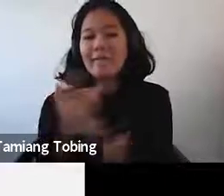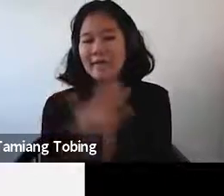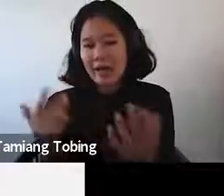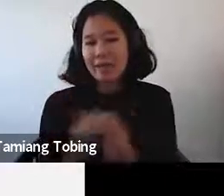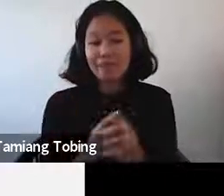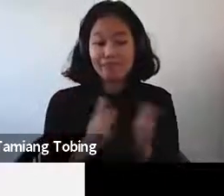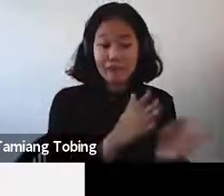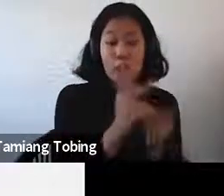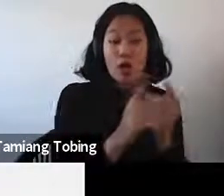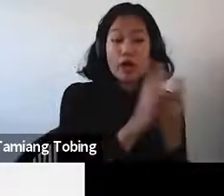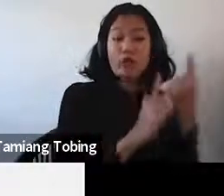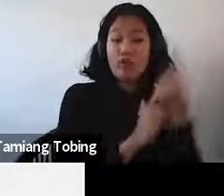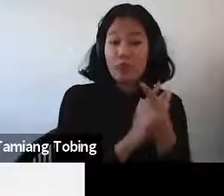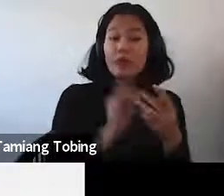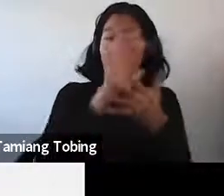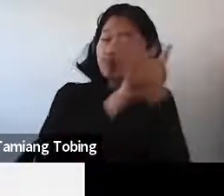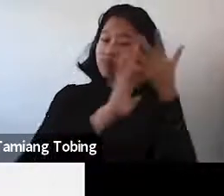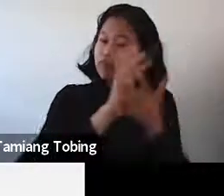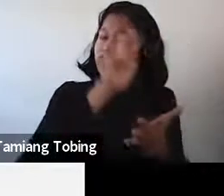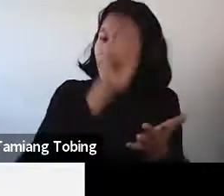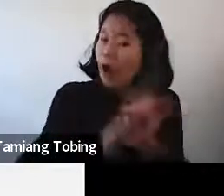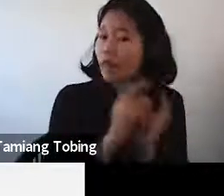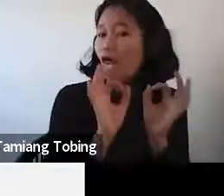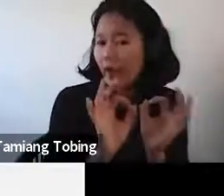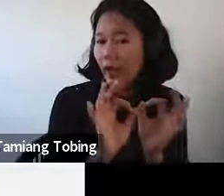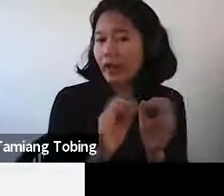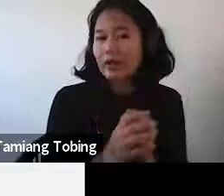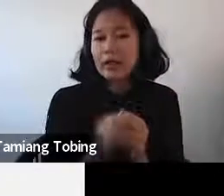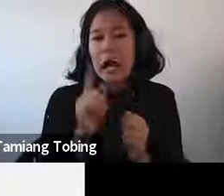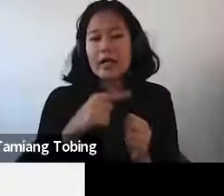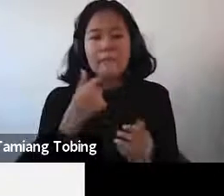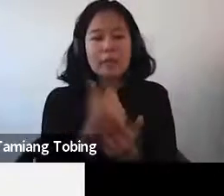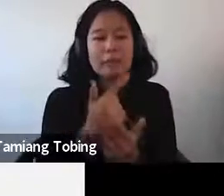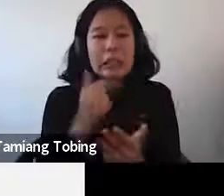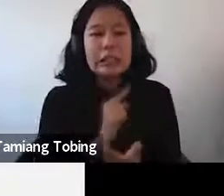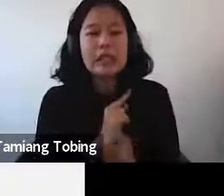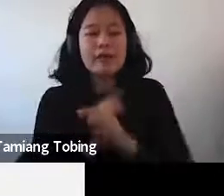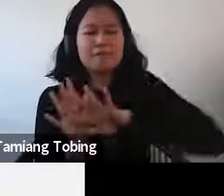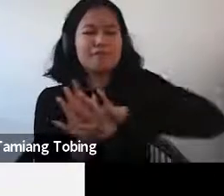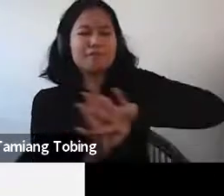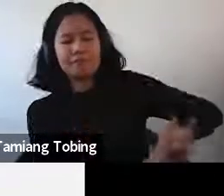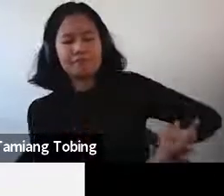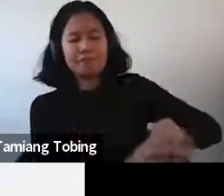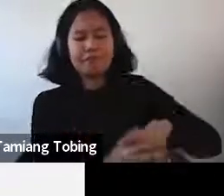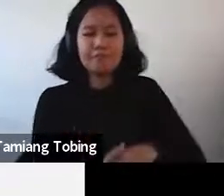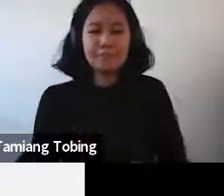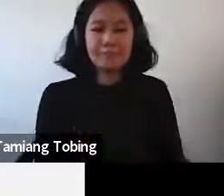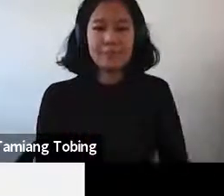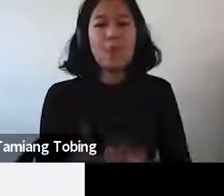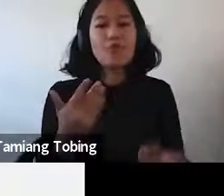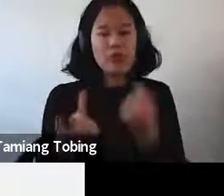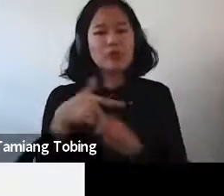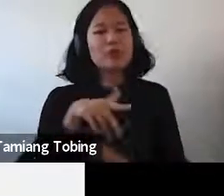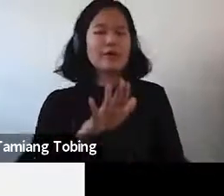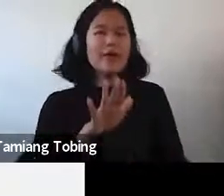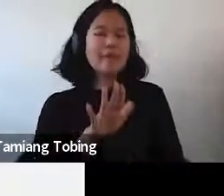juga transparan dan akuntabel, dan mengesampingkan berbagai kepentingan personal maupun politik. Mungkin itu saja